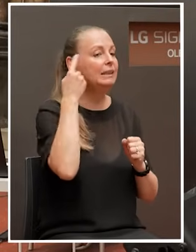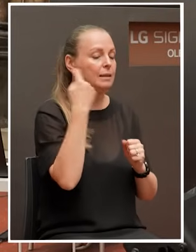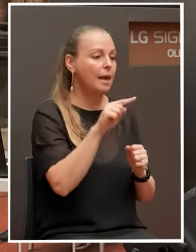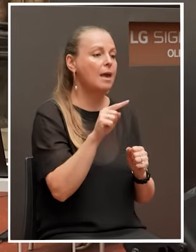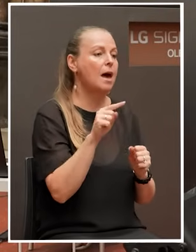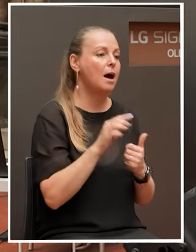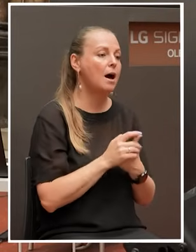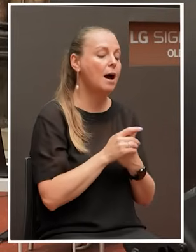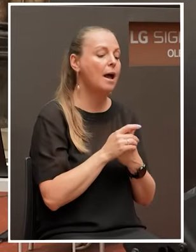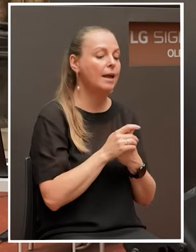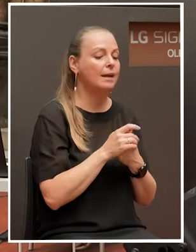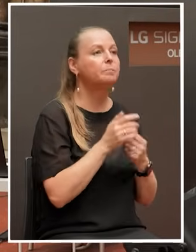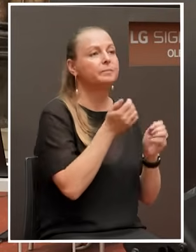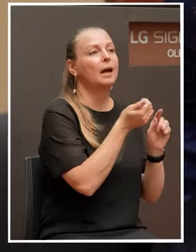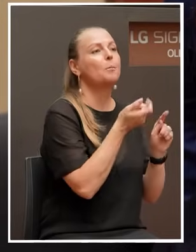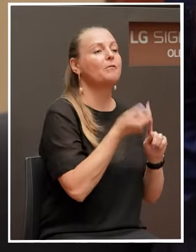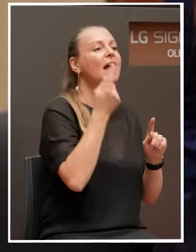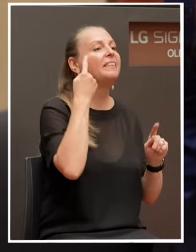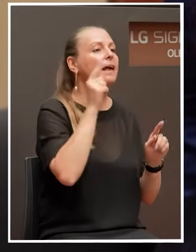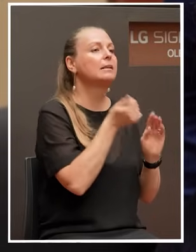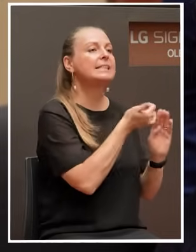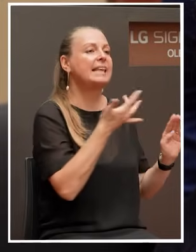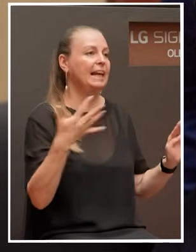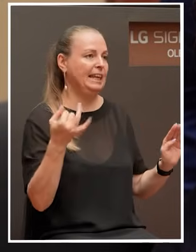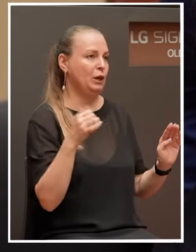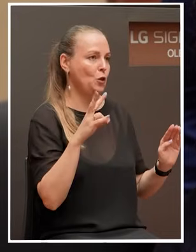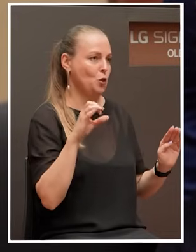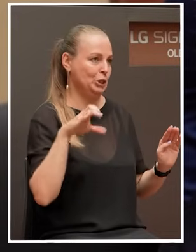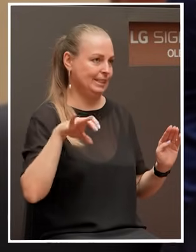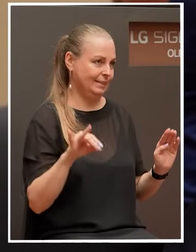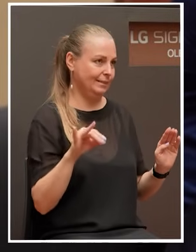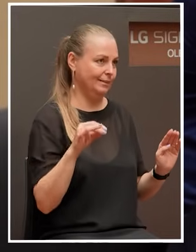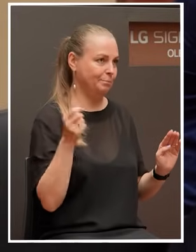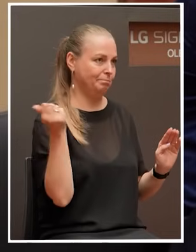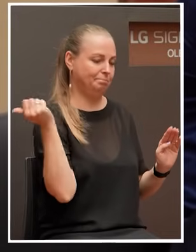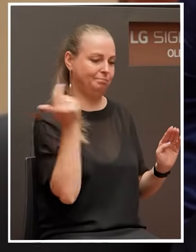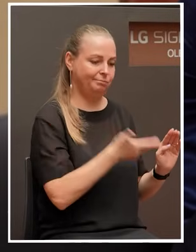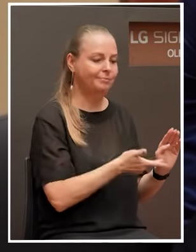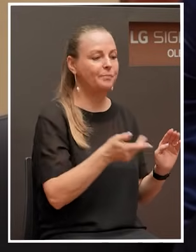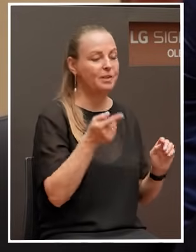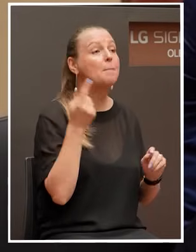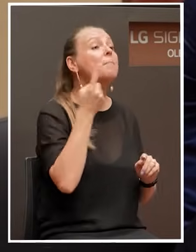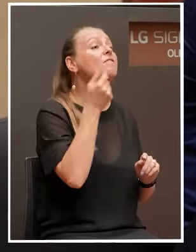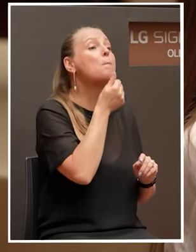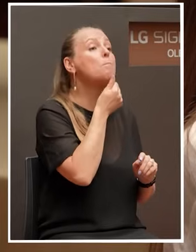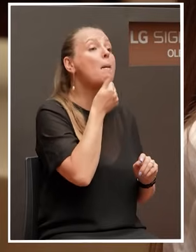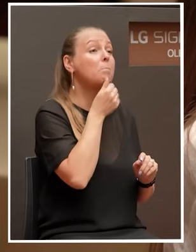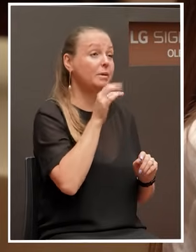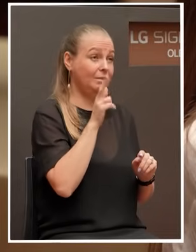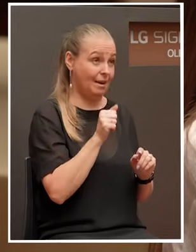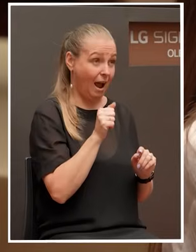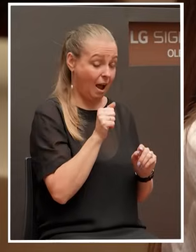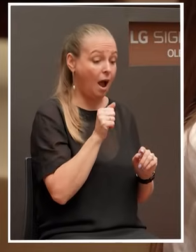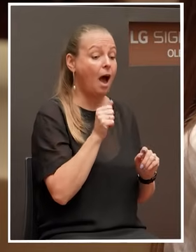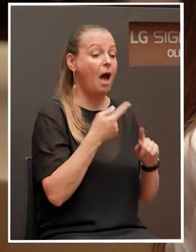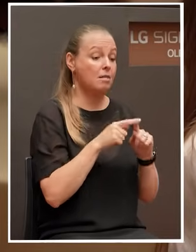кристаллизуется идея серийности. На самом деле, первыми попытками такого рода серии можно, наверное,